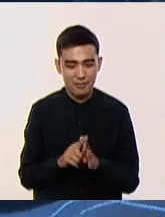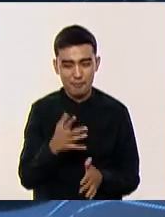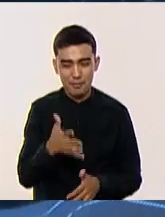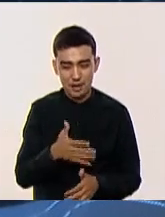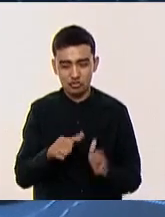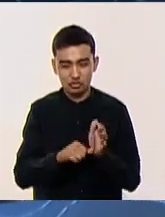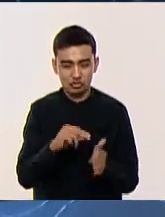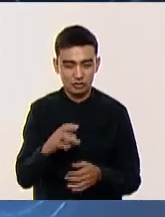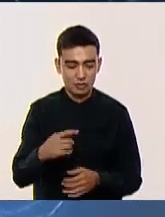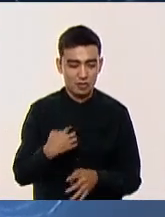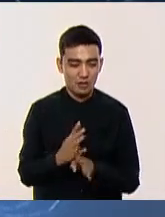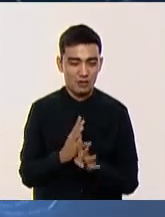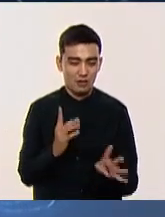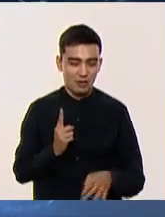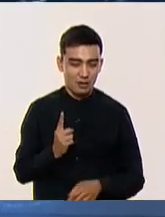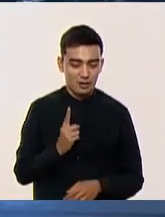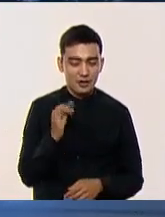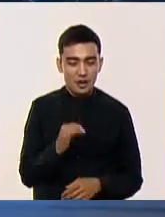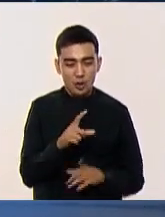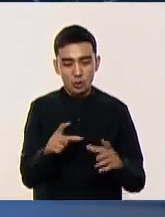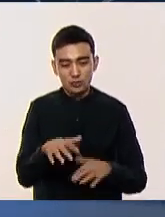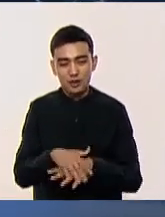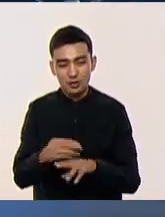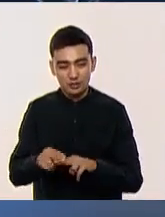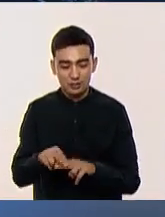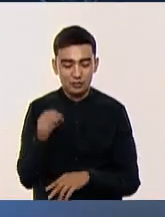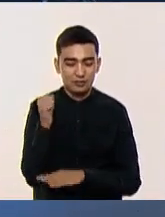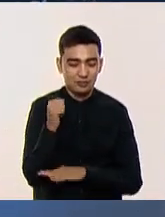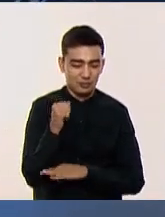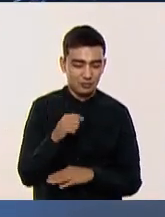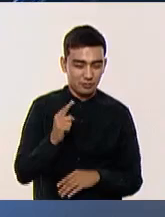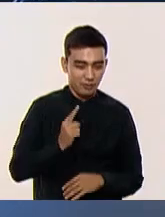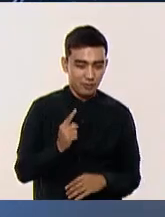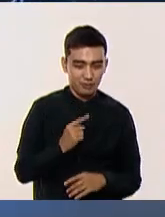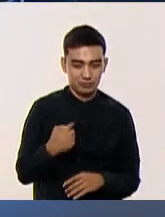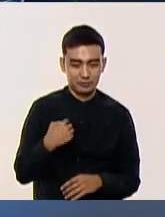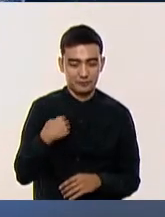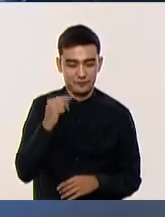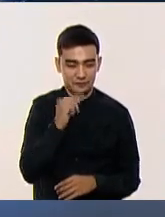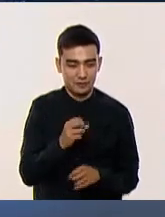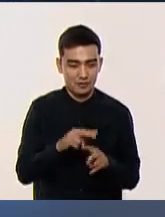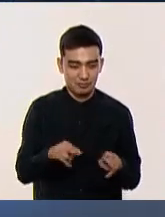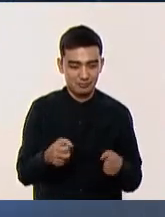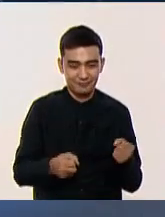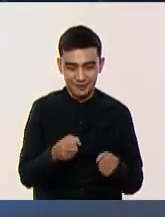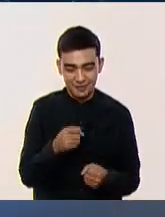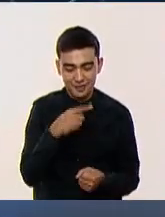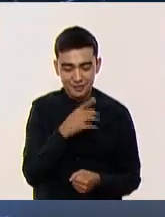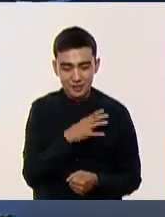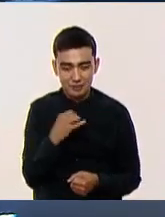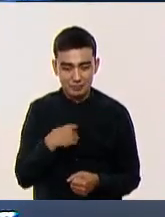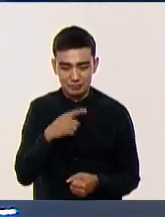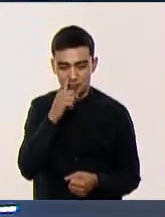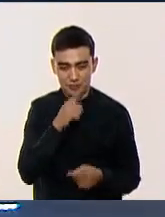саат кезекте туратындар бизде аялдамада сагаттап күтөтүн халыктын каргысына калып жүрмүз дейди. Бир айга жок уакыт бою кезекте туруп кажырдык